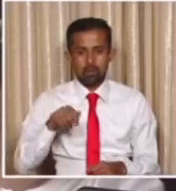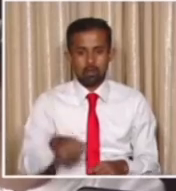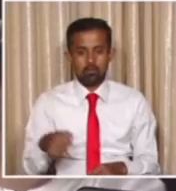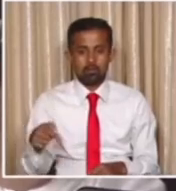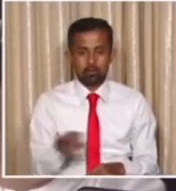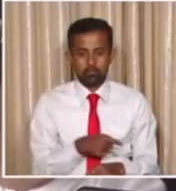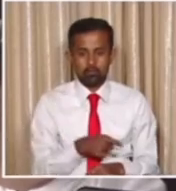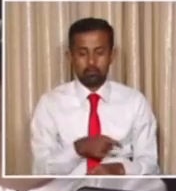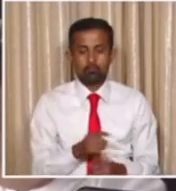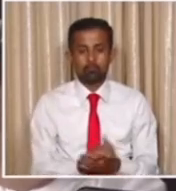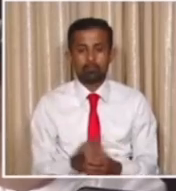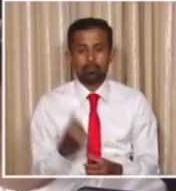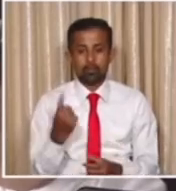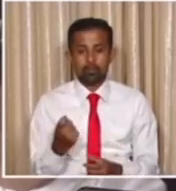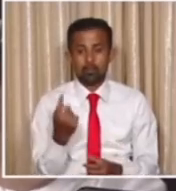වෙනකොට